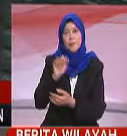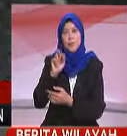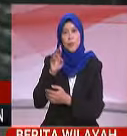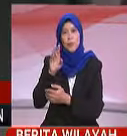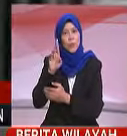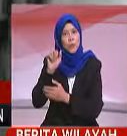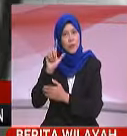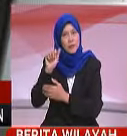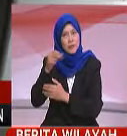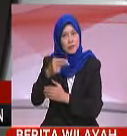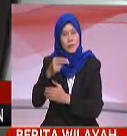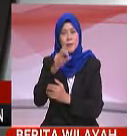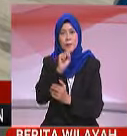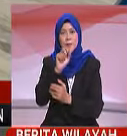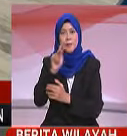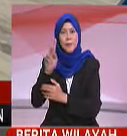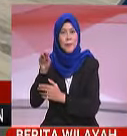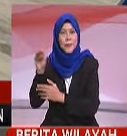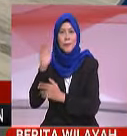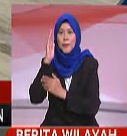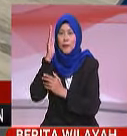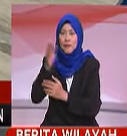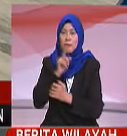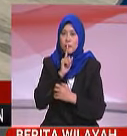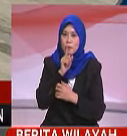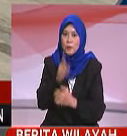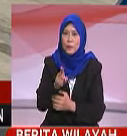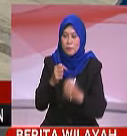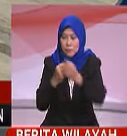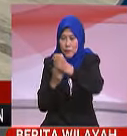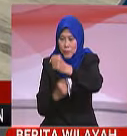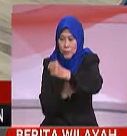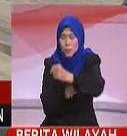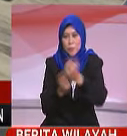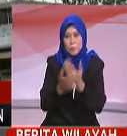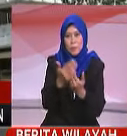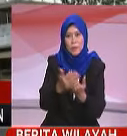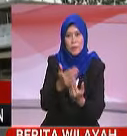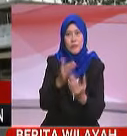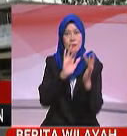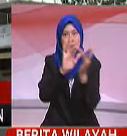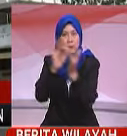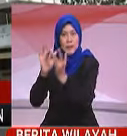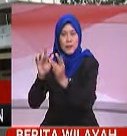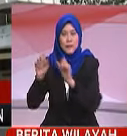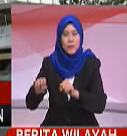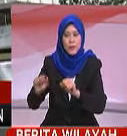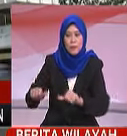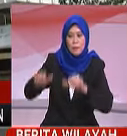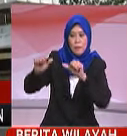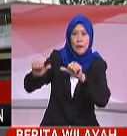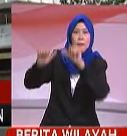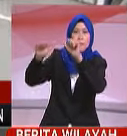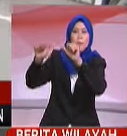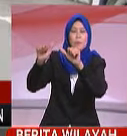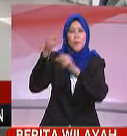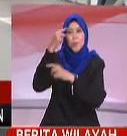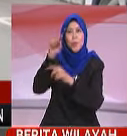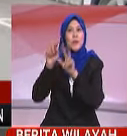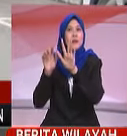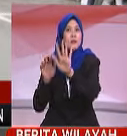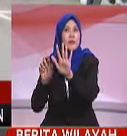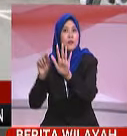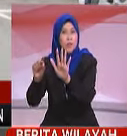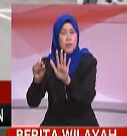ambil money SGM katanya akan memastikan infrastruktur kemudahan facility internet di naik taraf kepada status